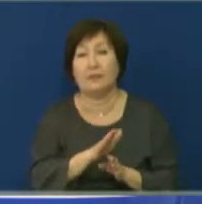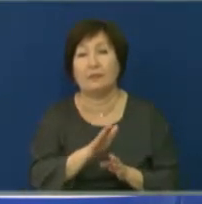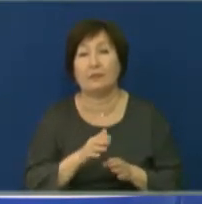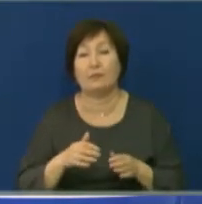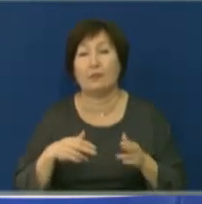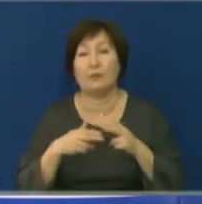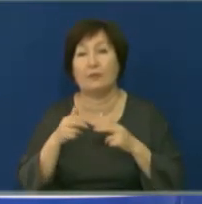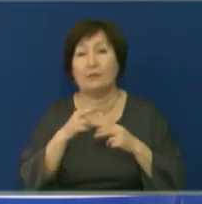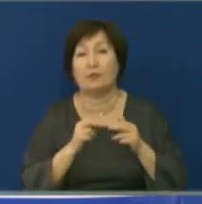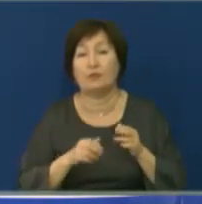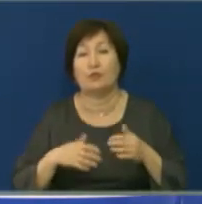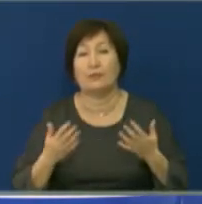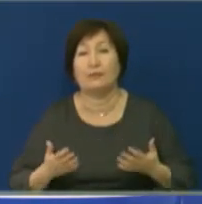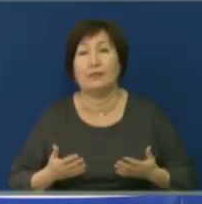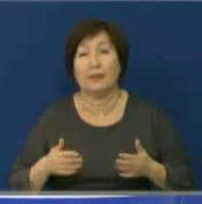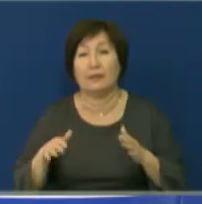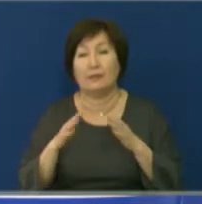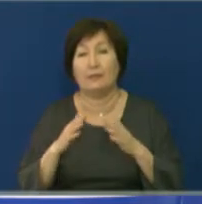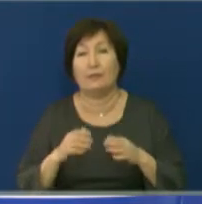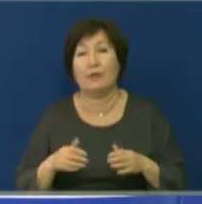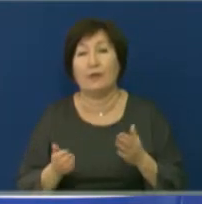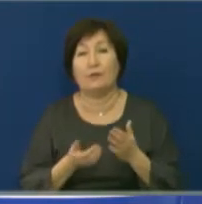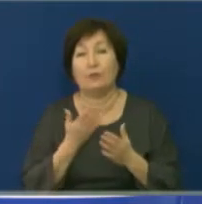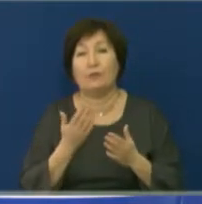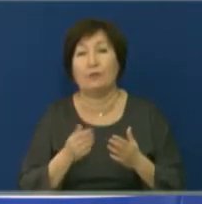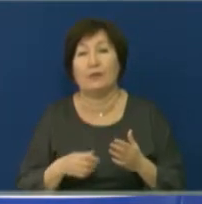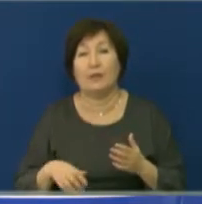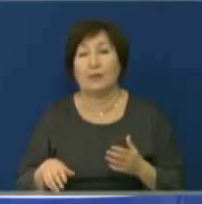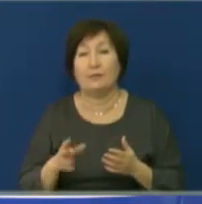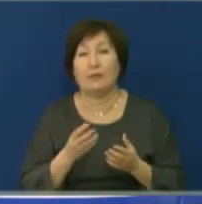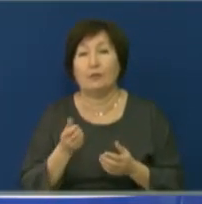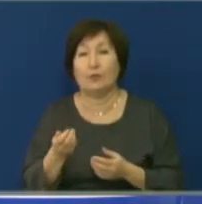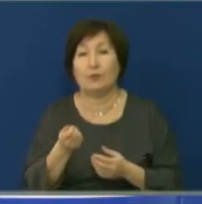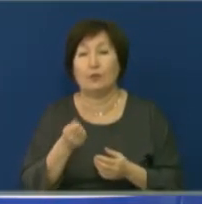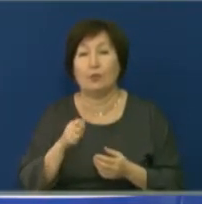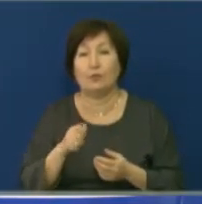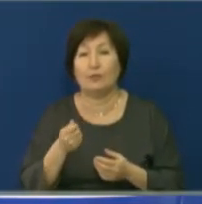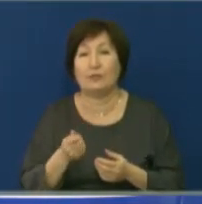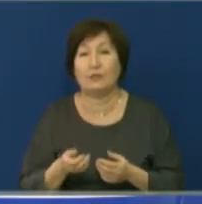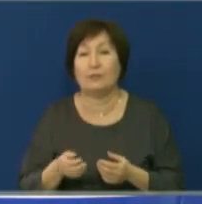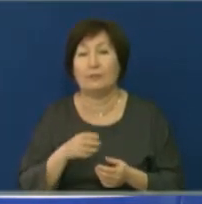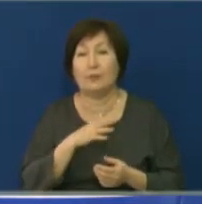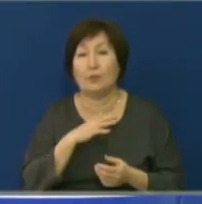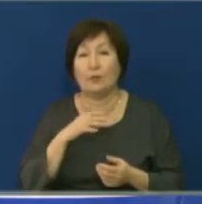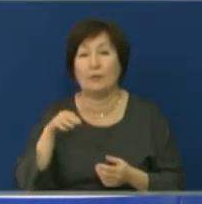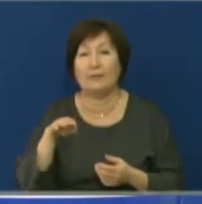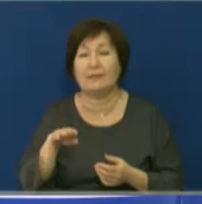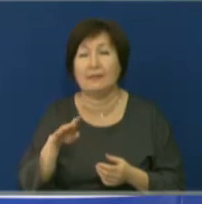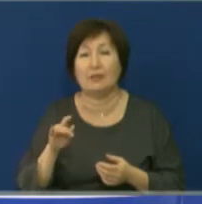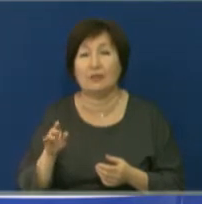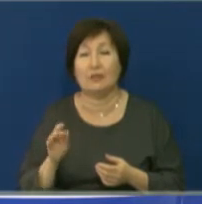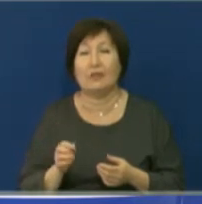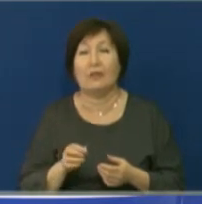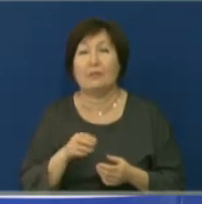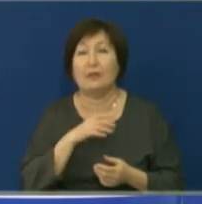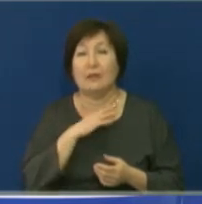только в прошлом году ключи от собственных квартир и домов получили более 1000 малообеспеченных и многодетных матерей. К концу